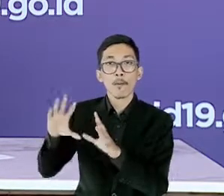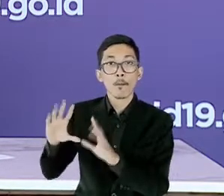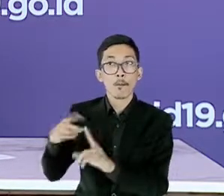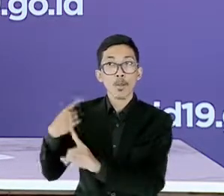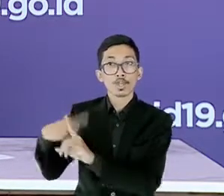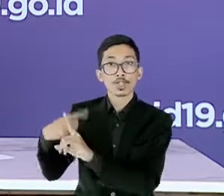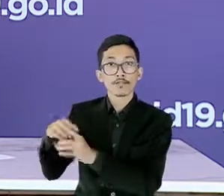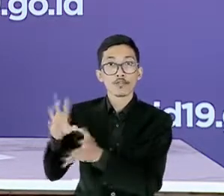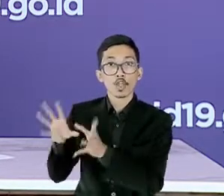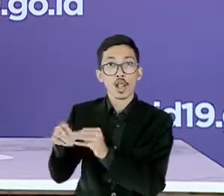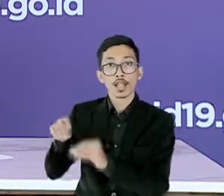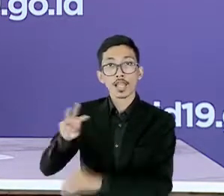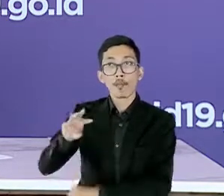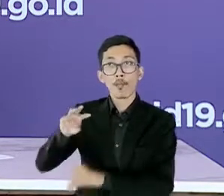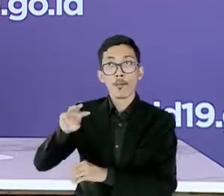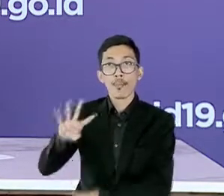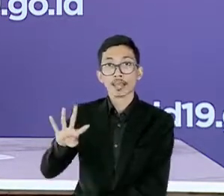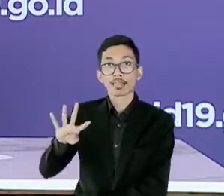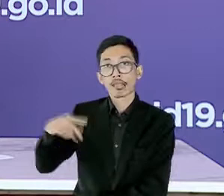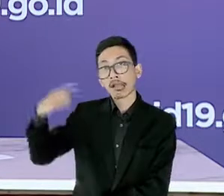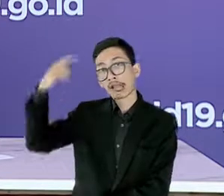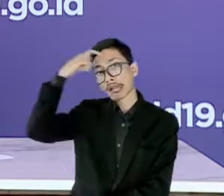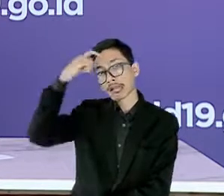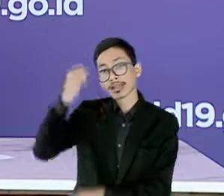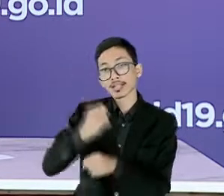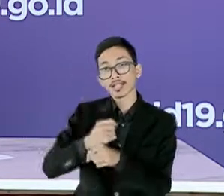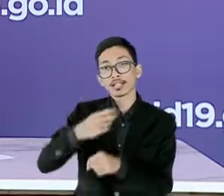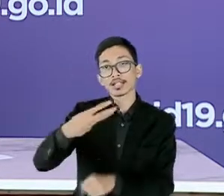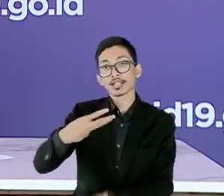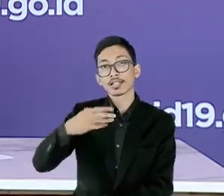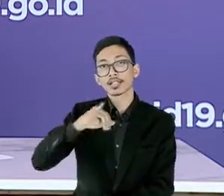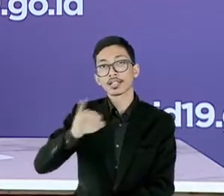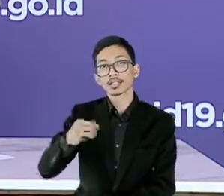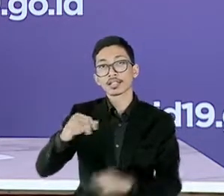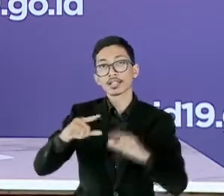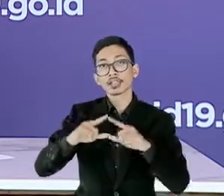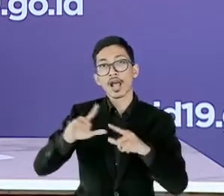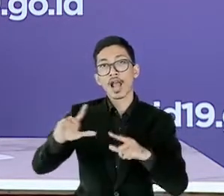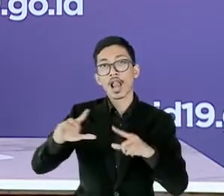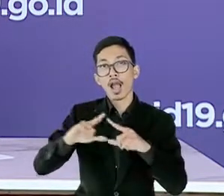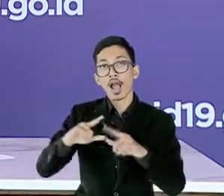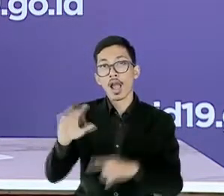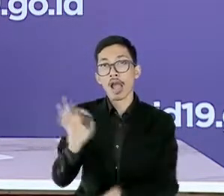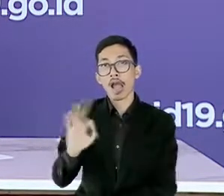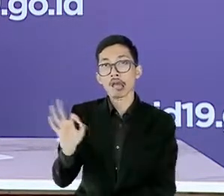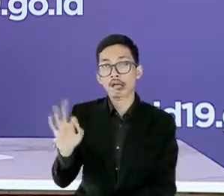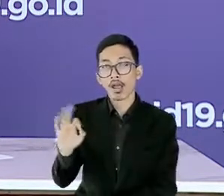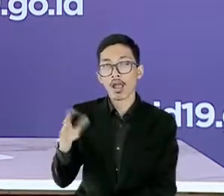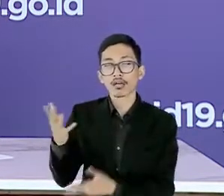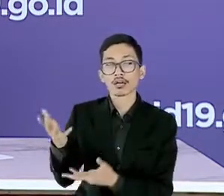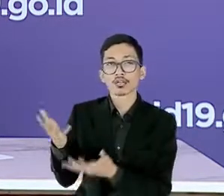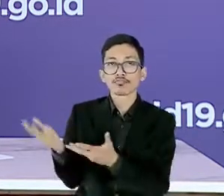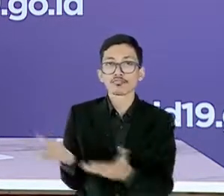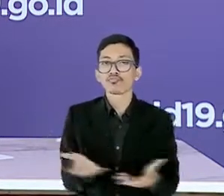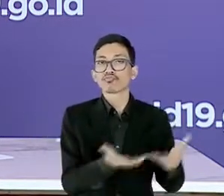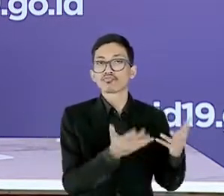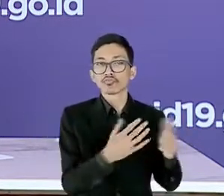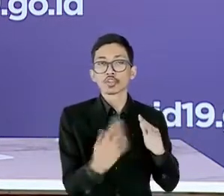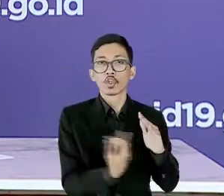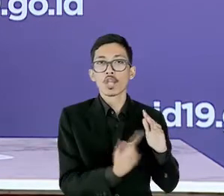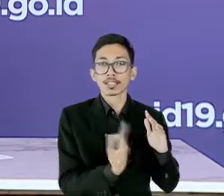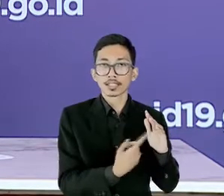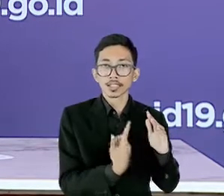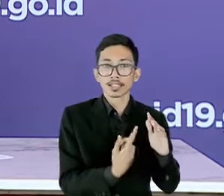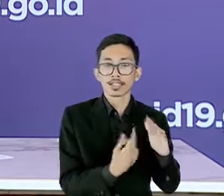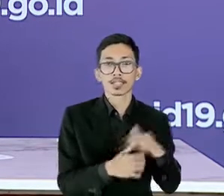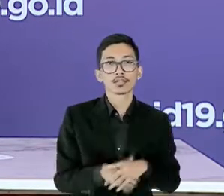positif 19 seluruhnya tanpa gejala dan diharapkan dapat segera pulih di seluruh partisipan phone wajib